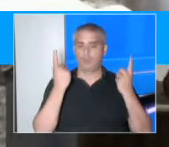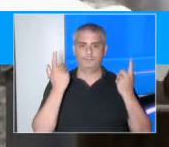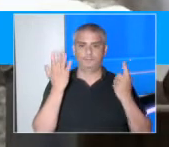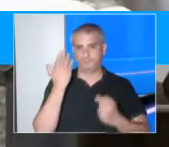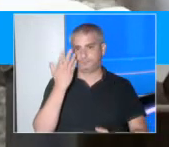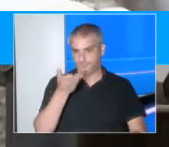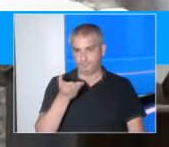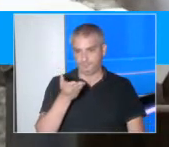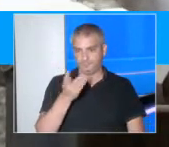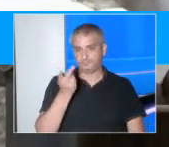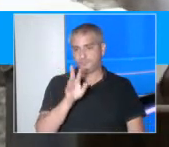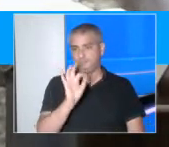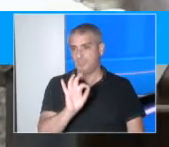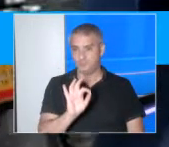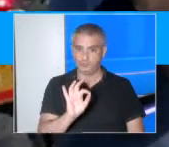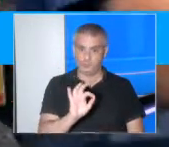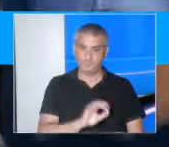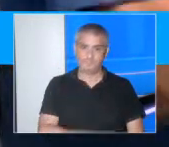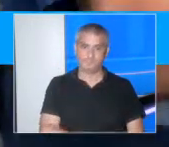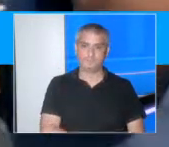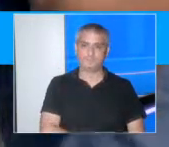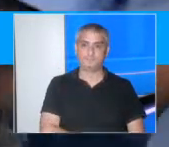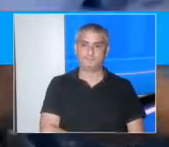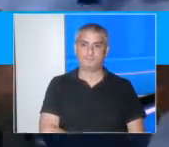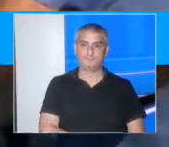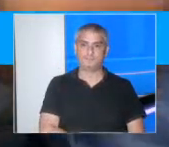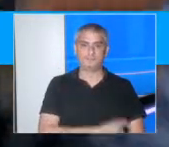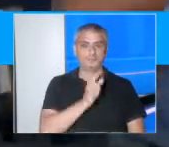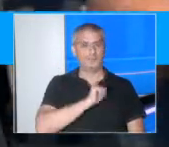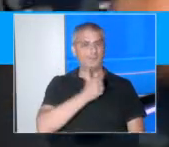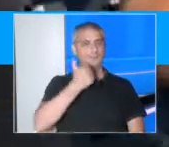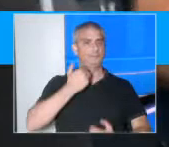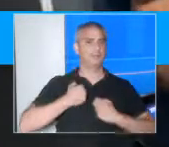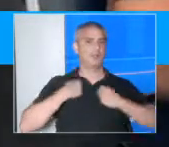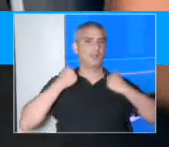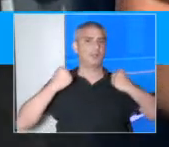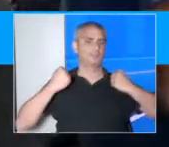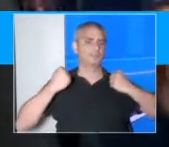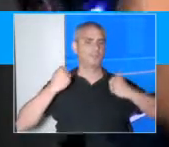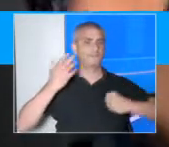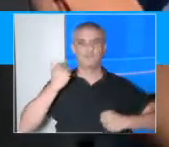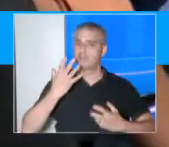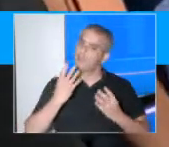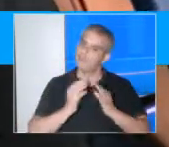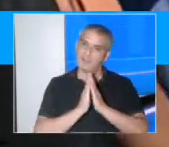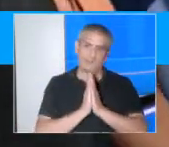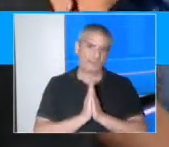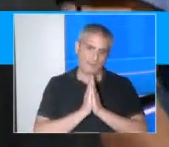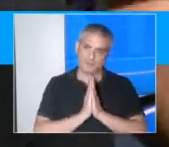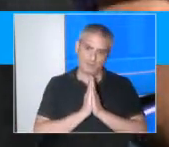שהייתה בפטירתו, כשהרב היה בשיא העוצמה והיה מלא